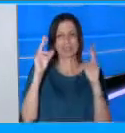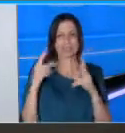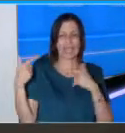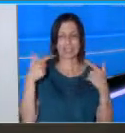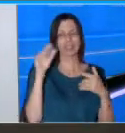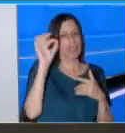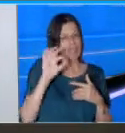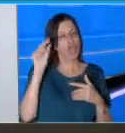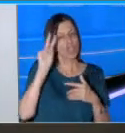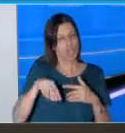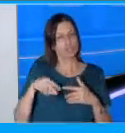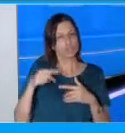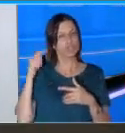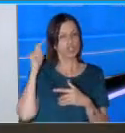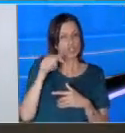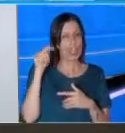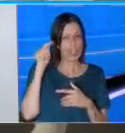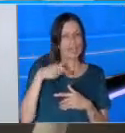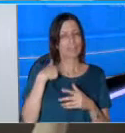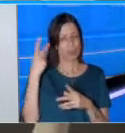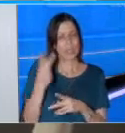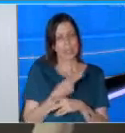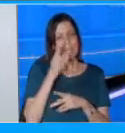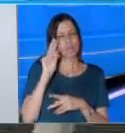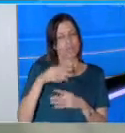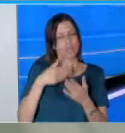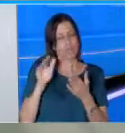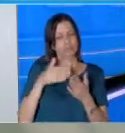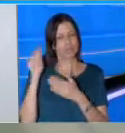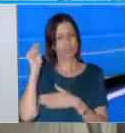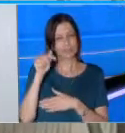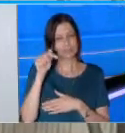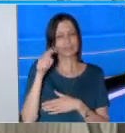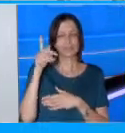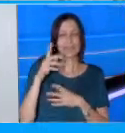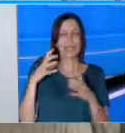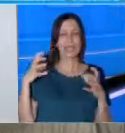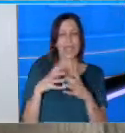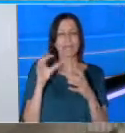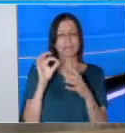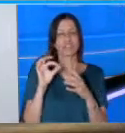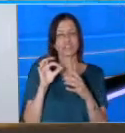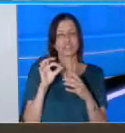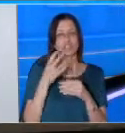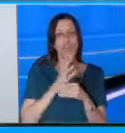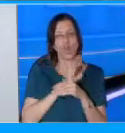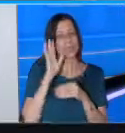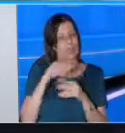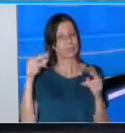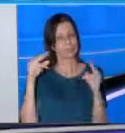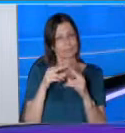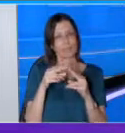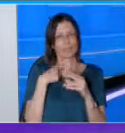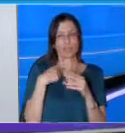ירי, וגם לאחר מכן אנחנו רגילים שיש ירי, וכאמור, קבינט הקורונה עדיין מתכנס. אנחנו נמשיך את כל העדכונים שלנו והדיווחים,